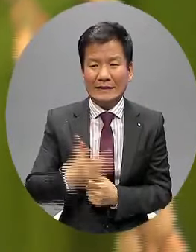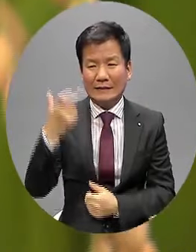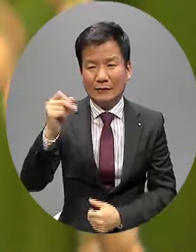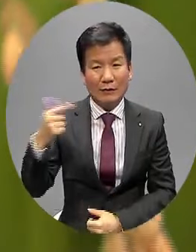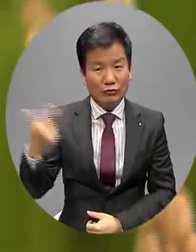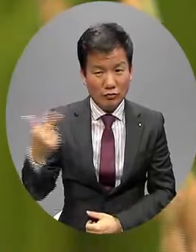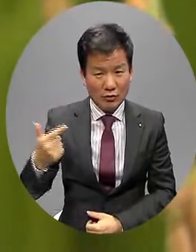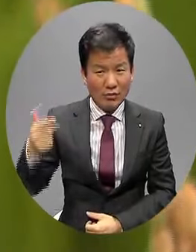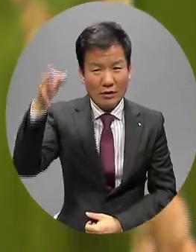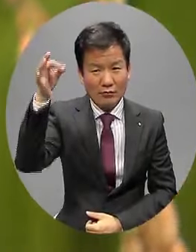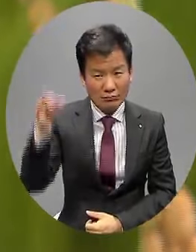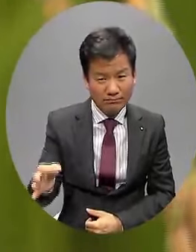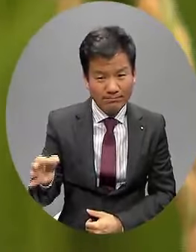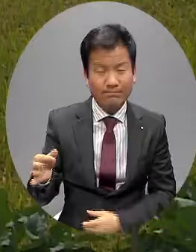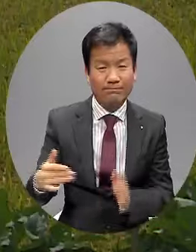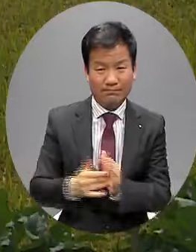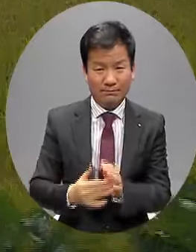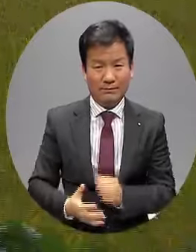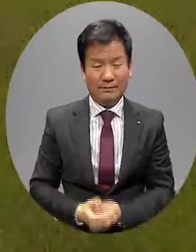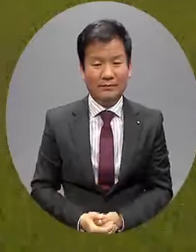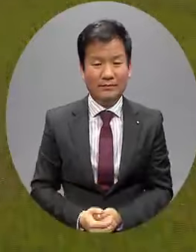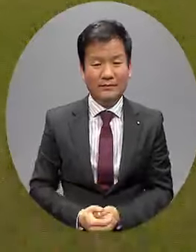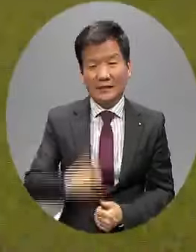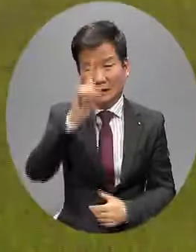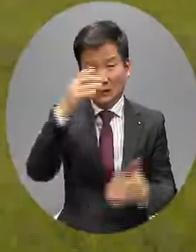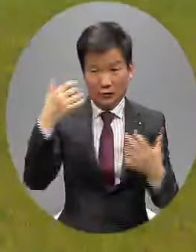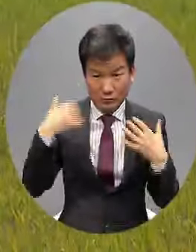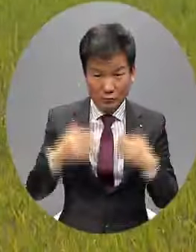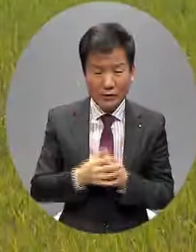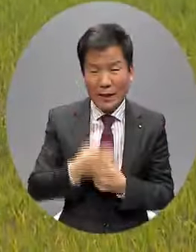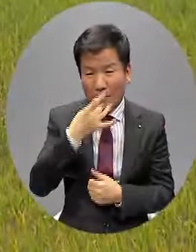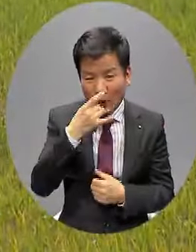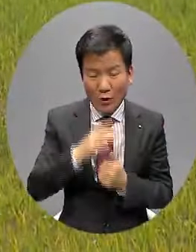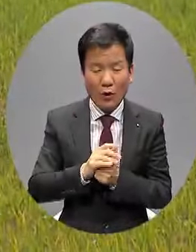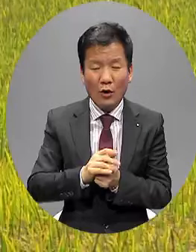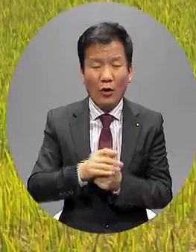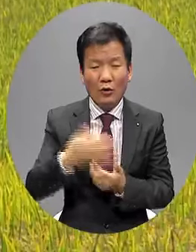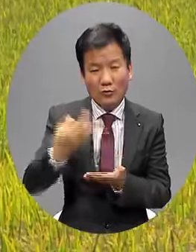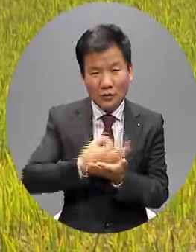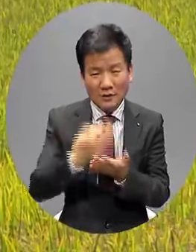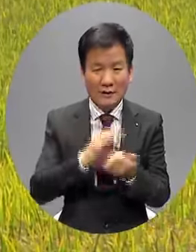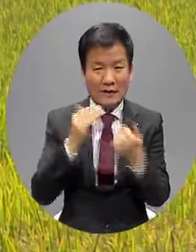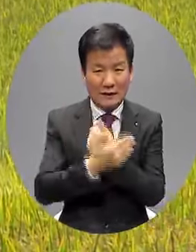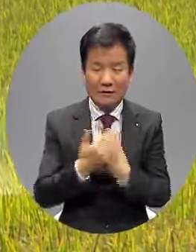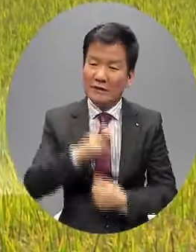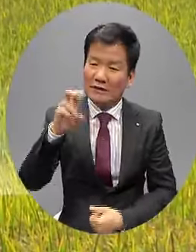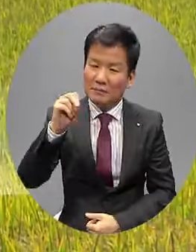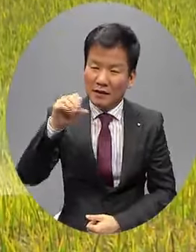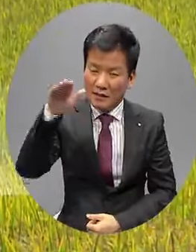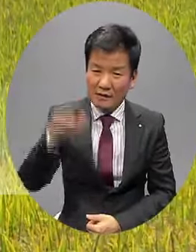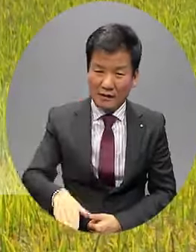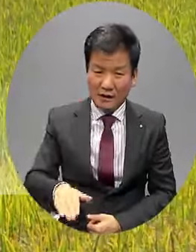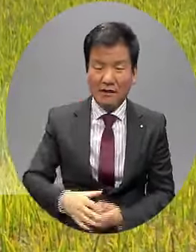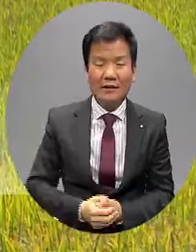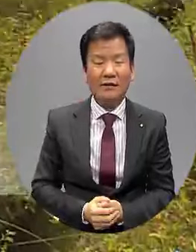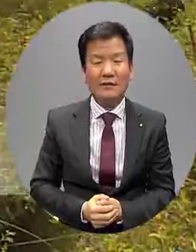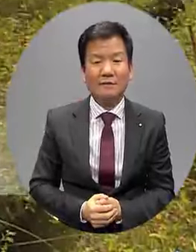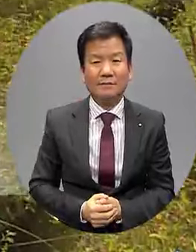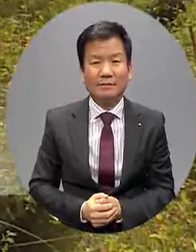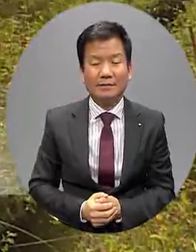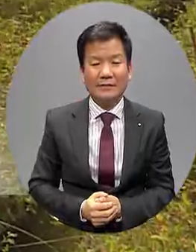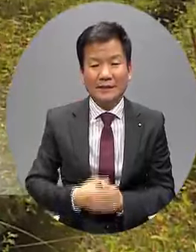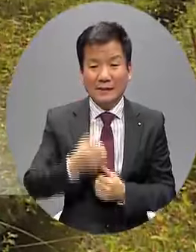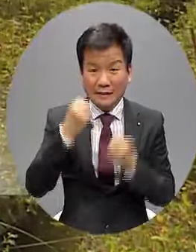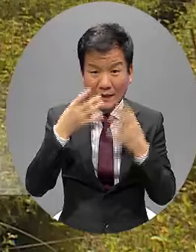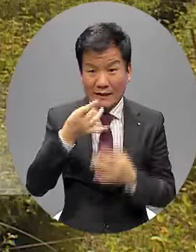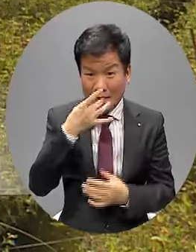17만 6천 원까지 떨어졌습니다. 정부가 제시한 벼농가 소득 안정금액인 20만 원을 크게 밑돌고 있는데